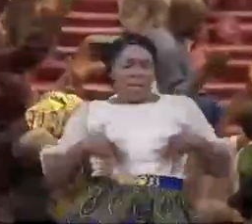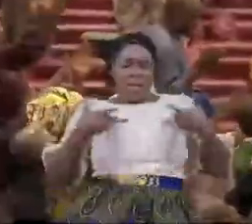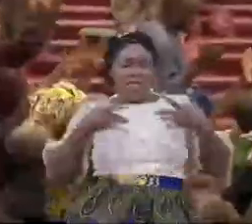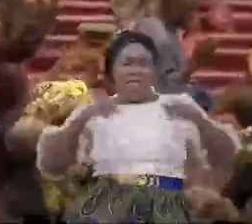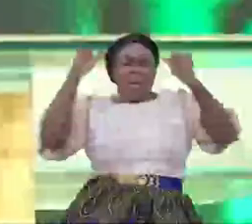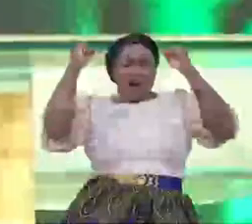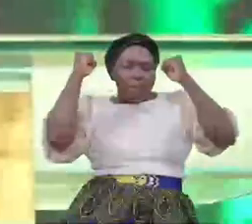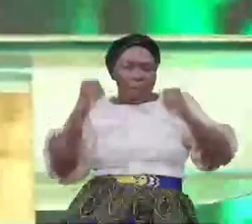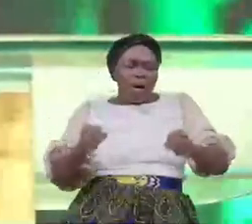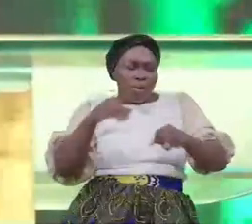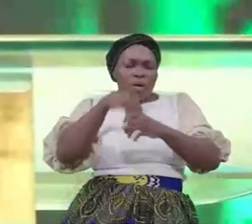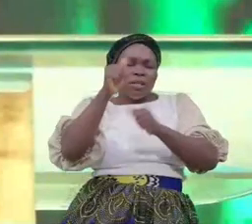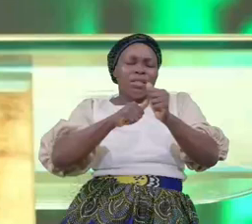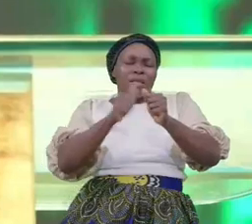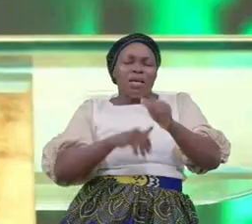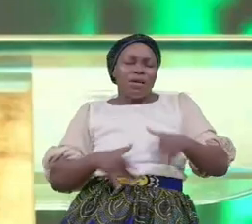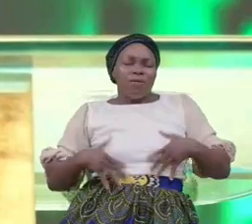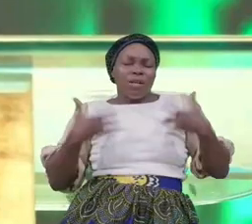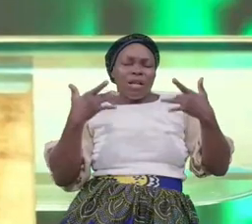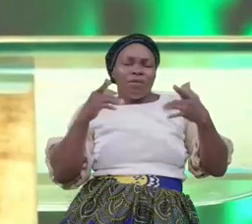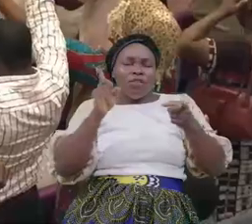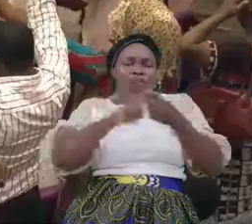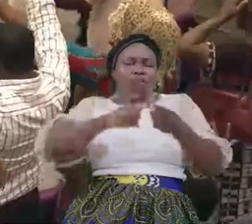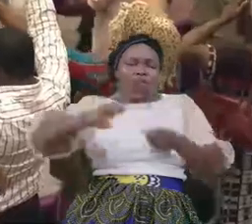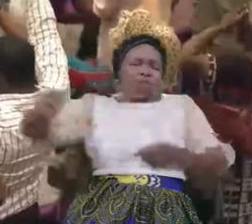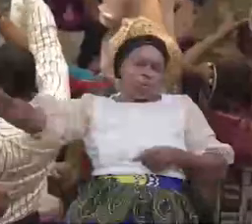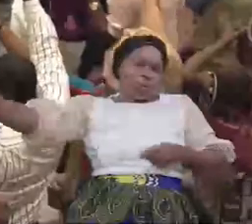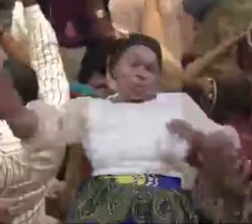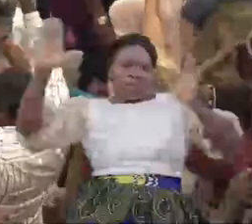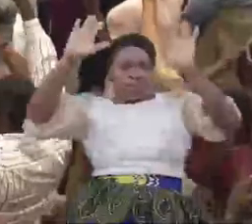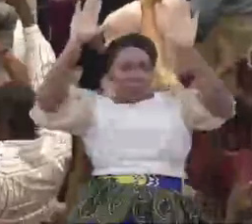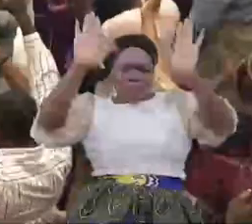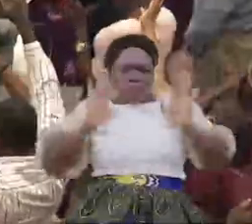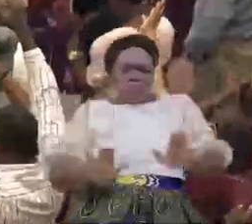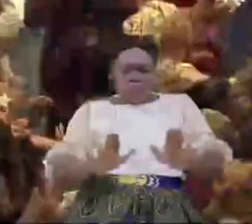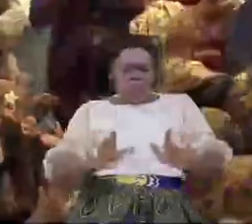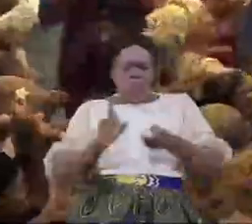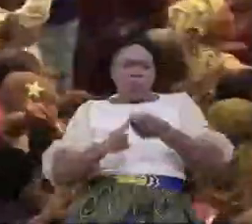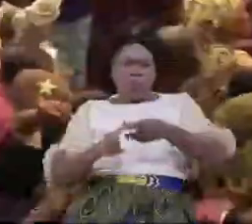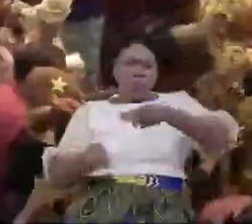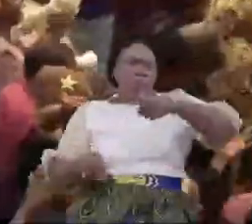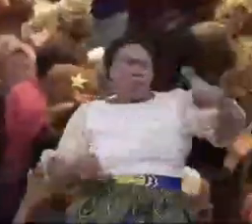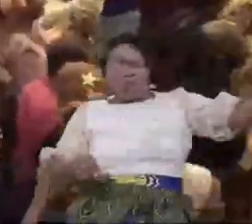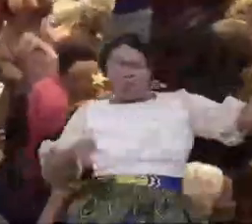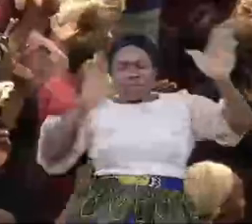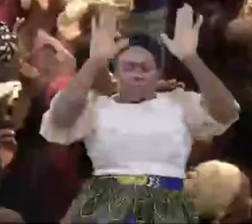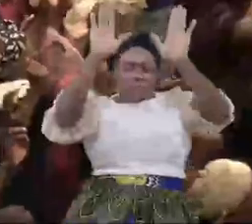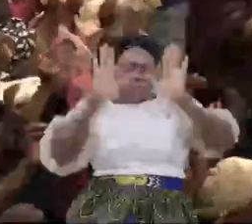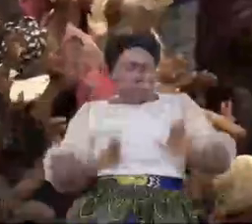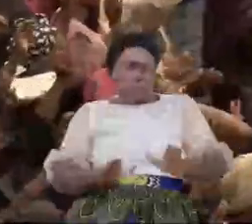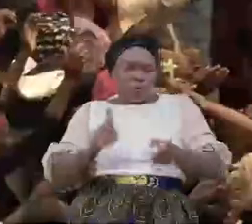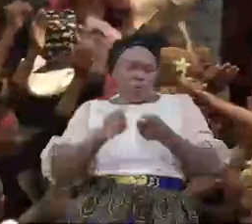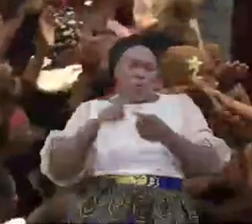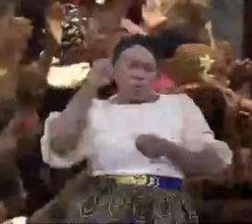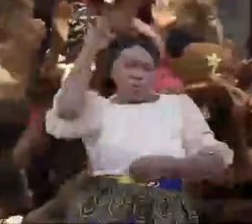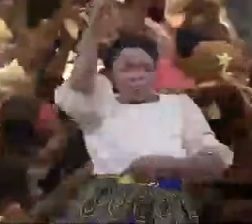chaque vie. À ma droite, les miracles. Devant moi, des miracles. À ma